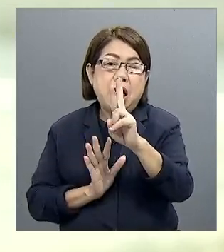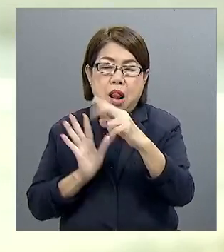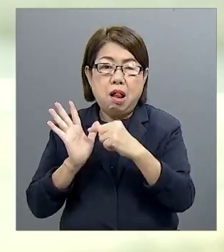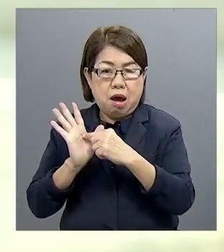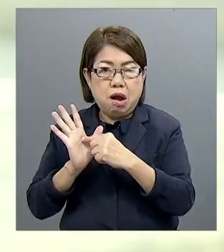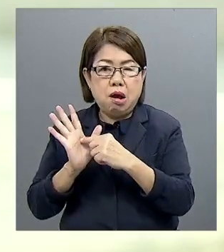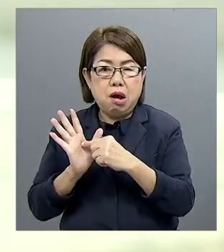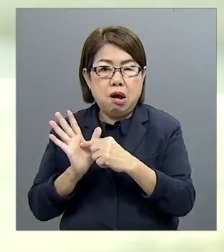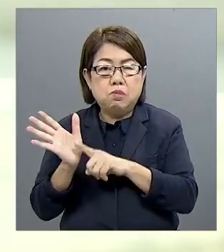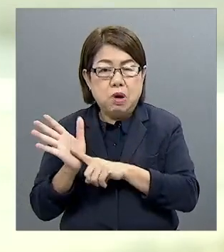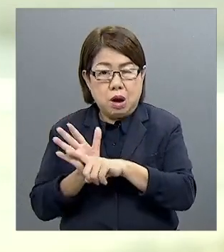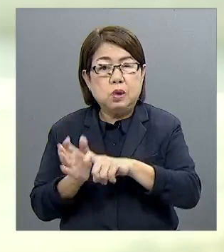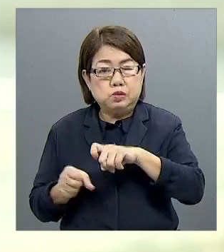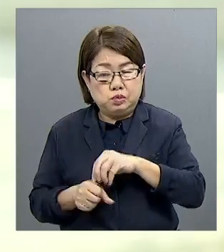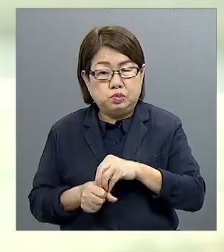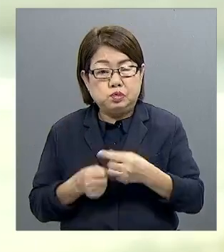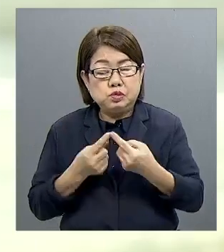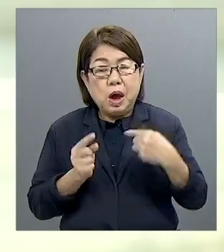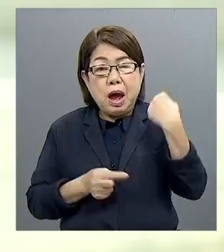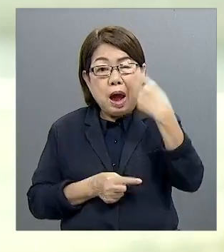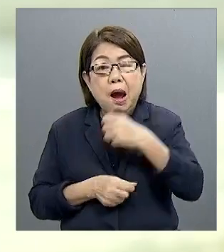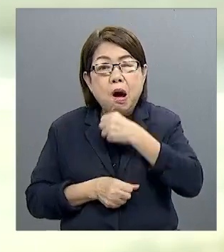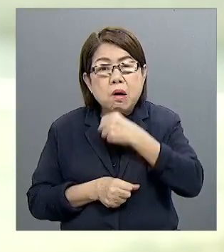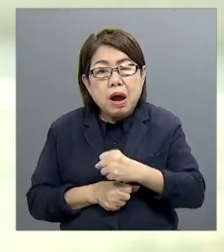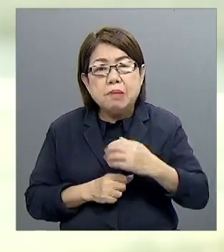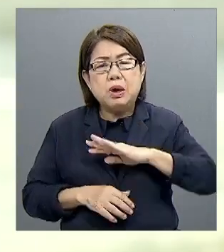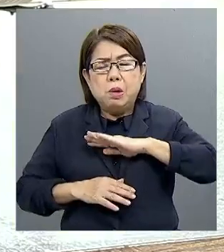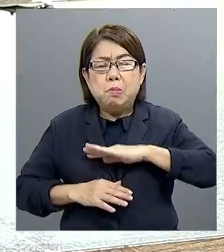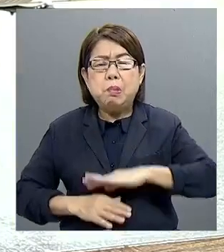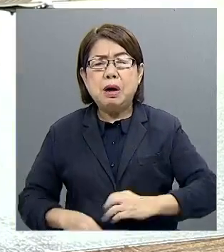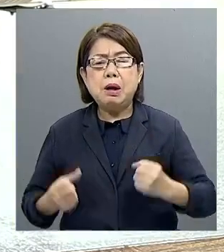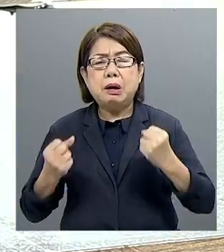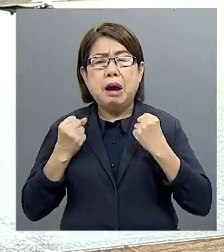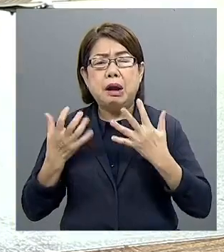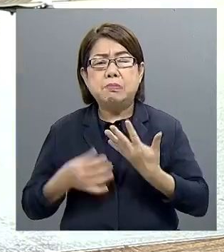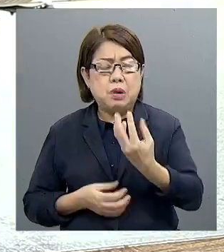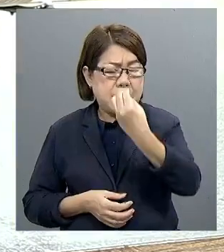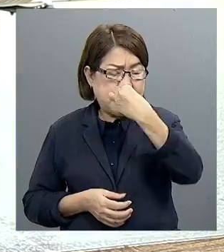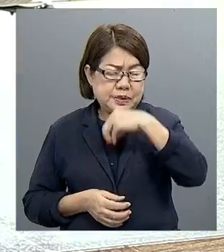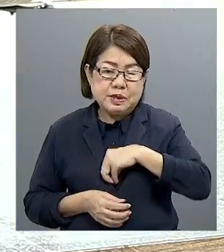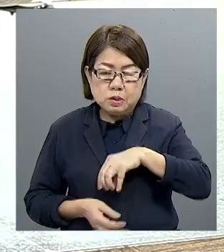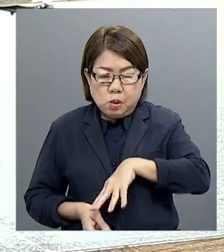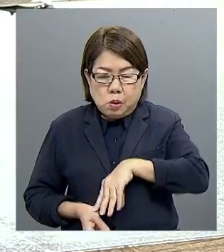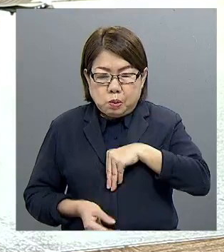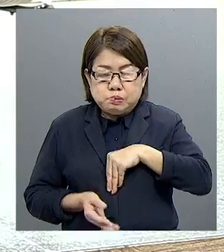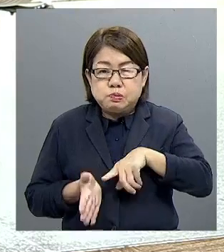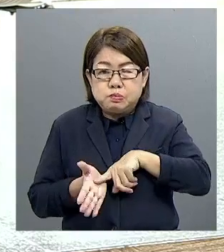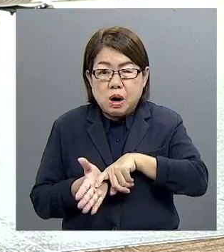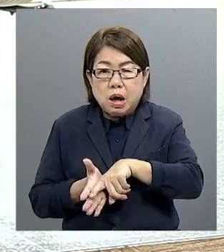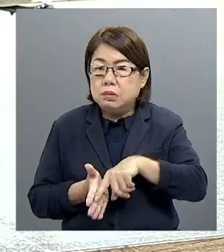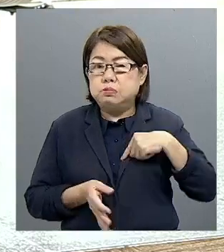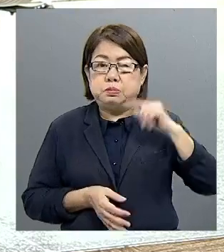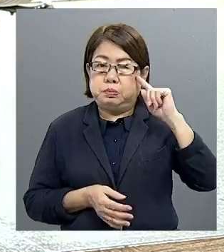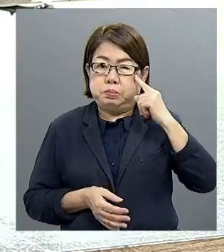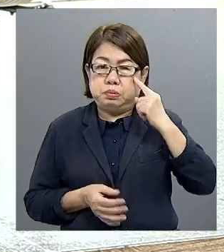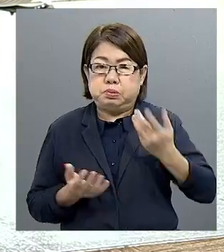ที่ในผู้ใหญ่ที่ภูมิต่ำเนี่ยครับคุณต้นอ้ออาจจะทำให้มันติดเชื้อเข้าไปข้างในได้โดยเราไม่รู้ตัวนะครับจากของดิบทั้งหลายหรือแม้แต่